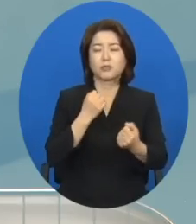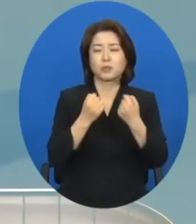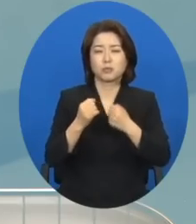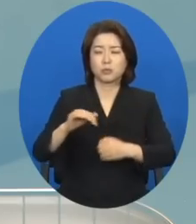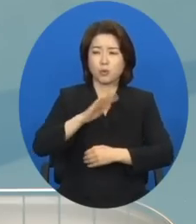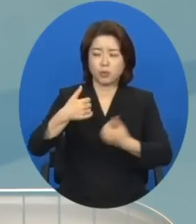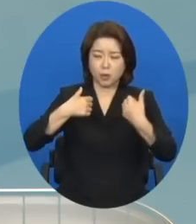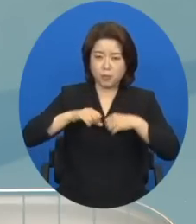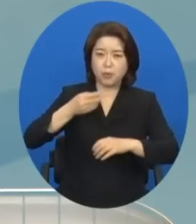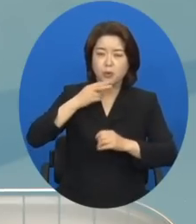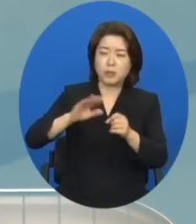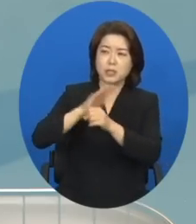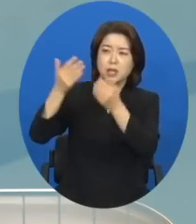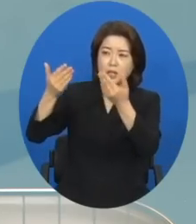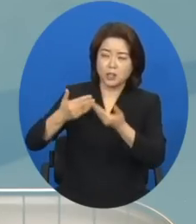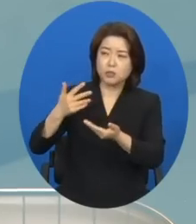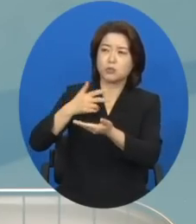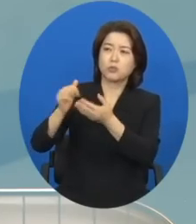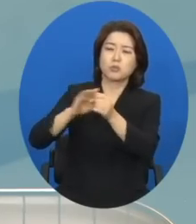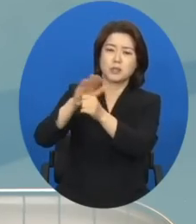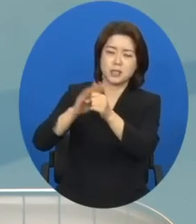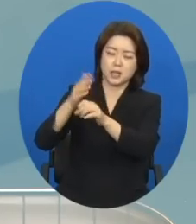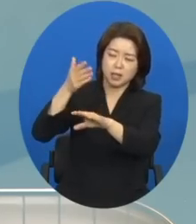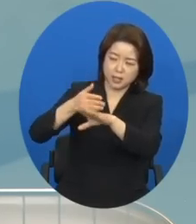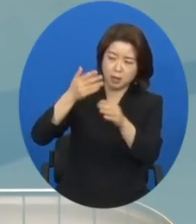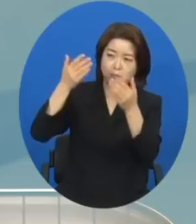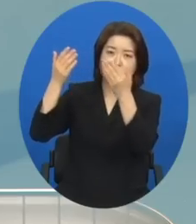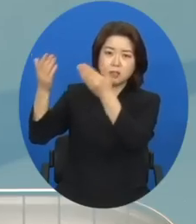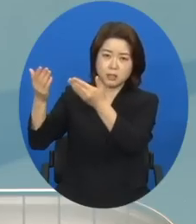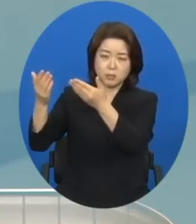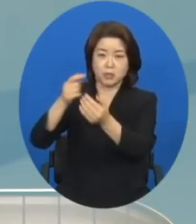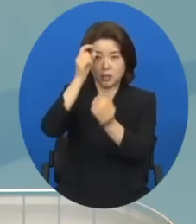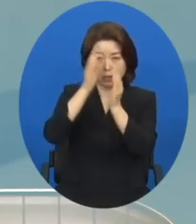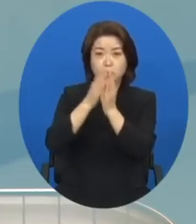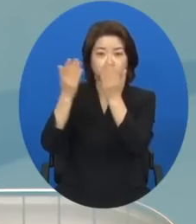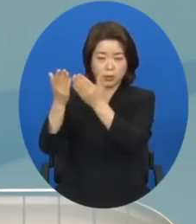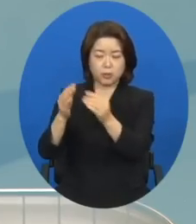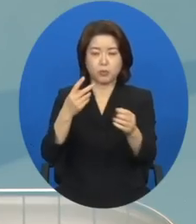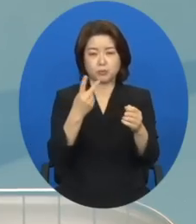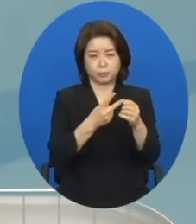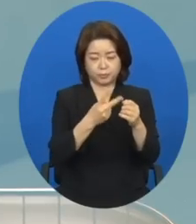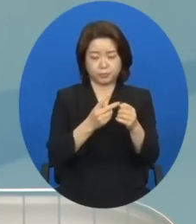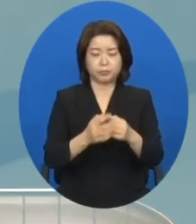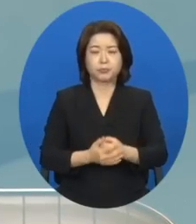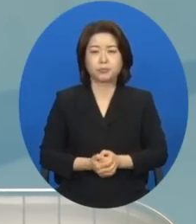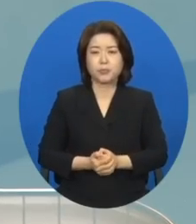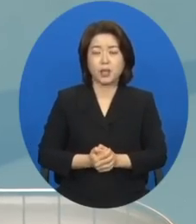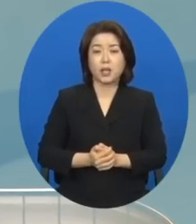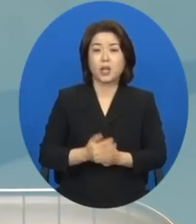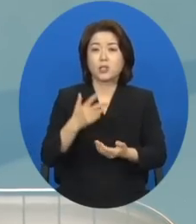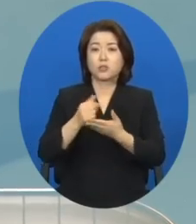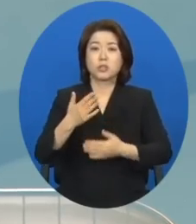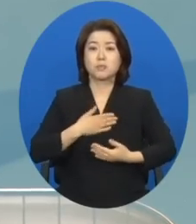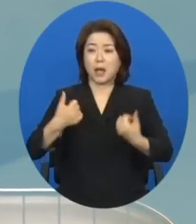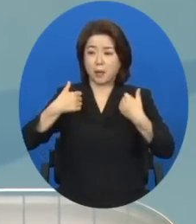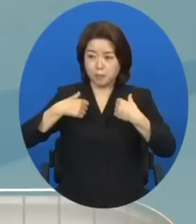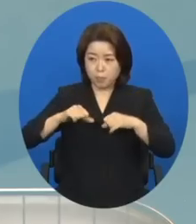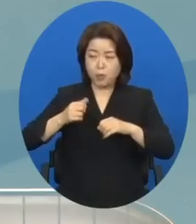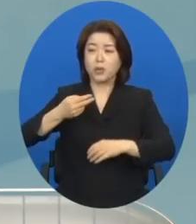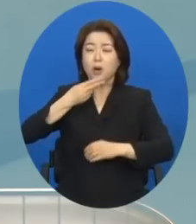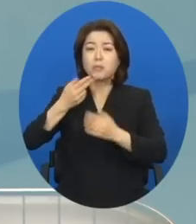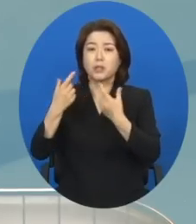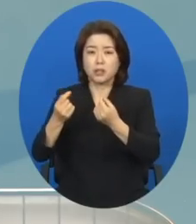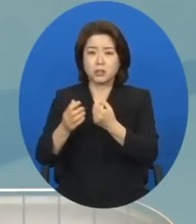우리를 포기하지 않고 사랑하신 주님의 사랑에 감사를 드립니다. 이렇게 기도했으면 좋겠고, 두 번째, 주님이 나를 포기하지 않은 것처럼,